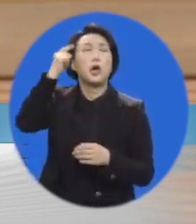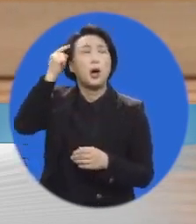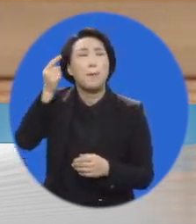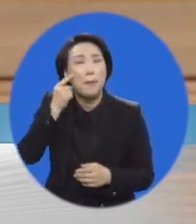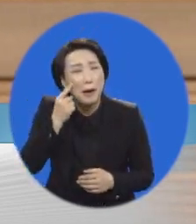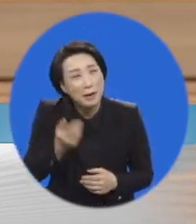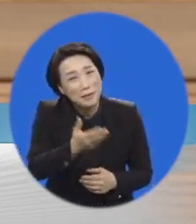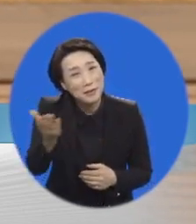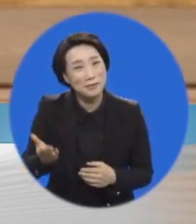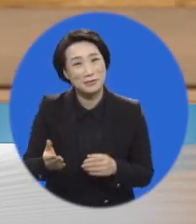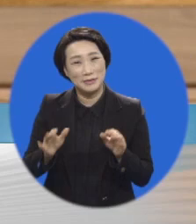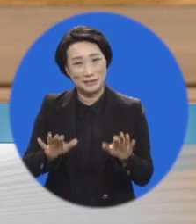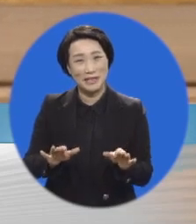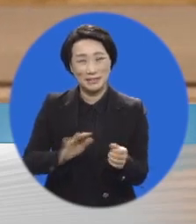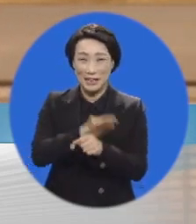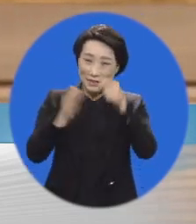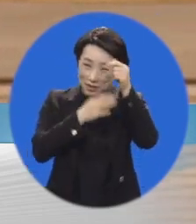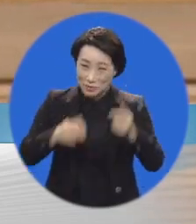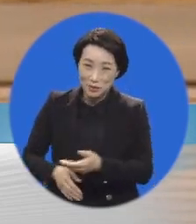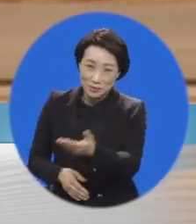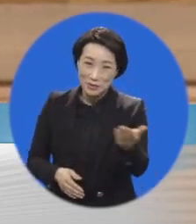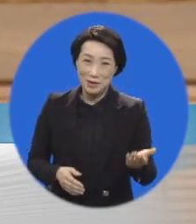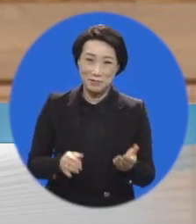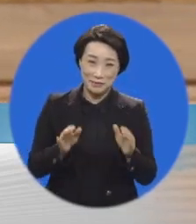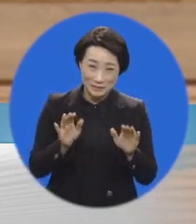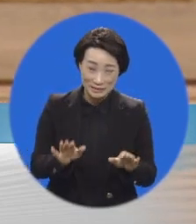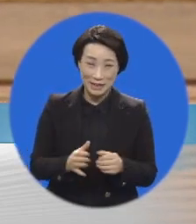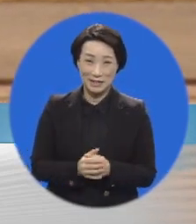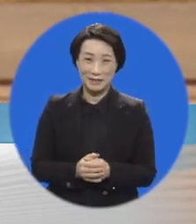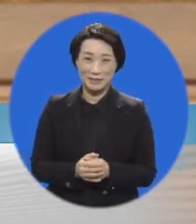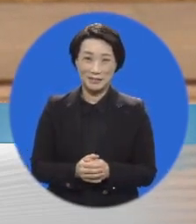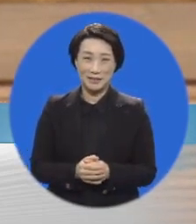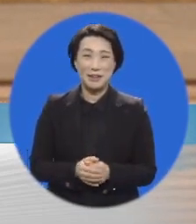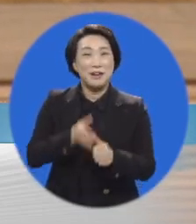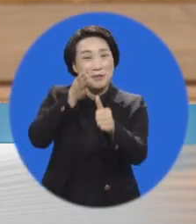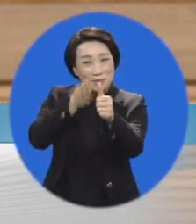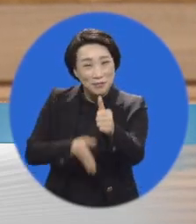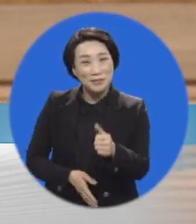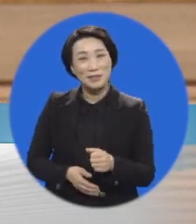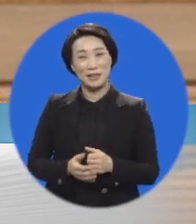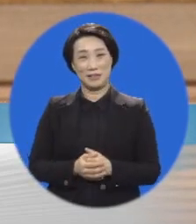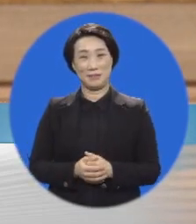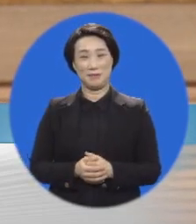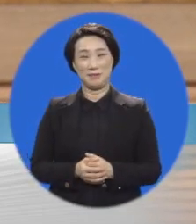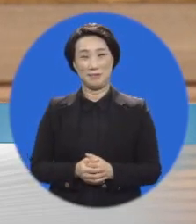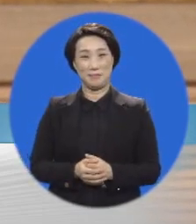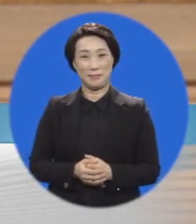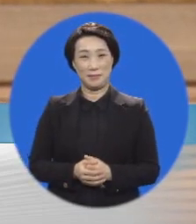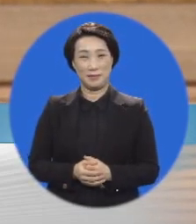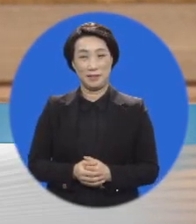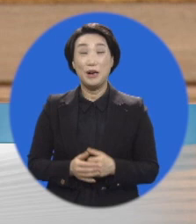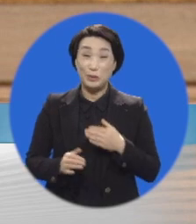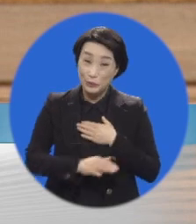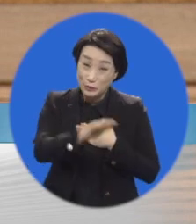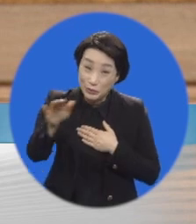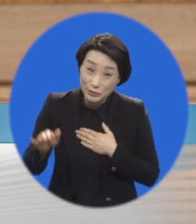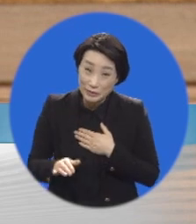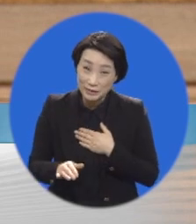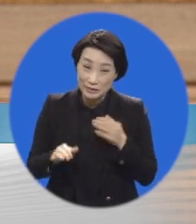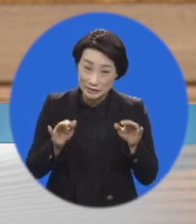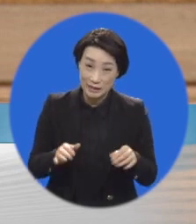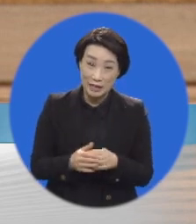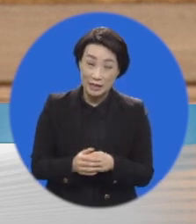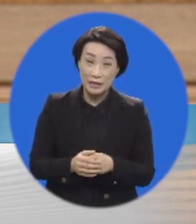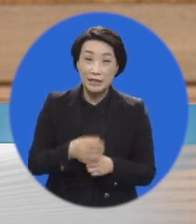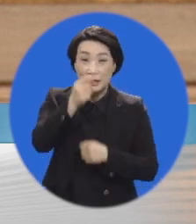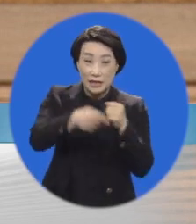응? 사랑하는 연체주학교 성도들이요, 간절히 비옵나니 우리는 한